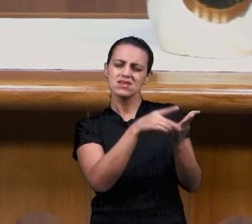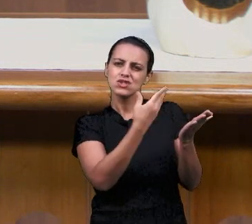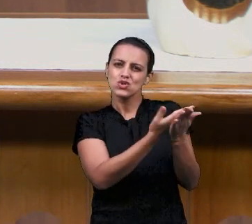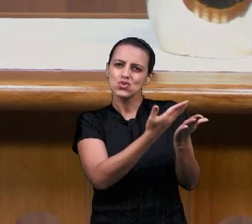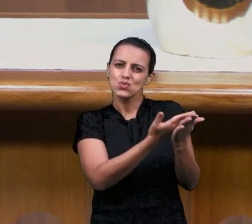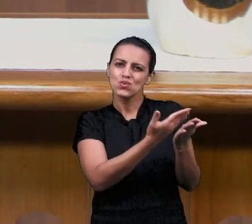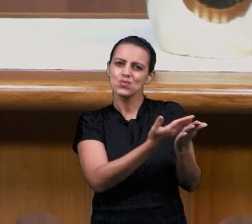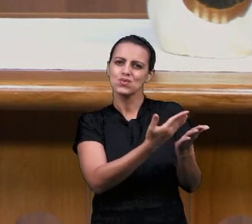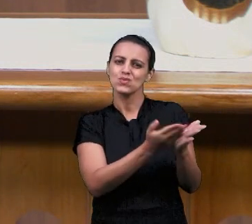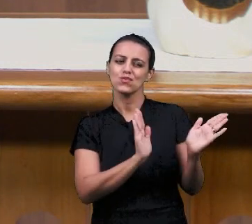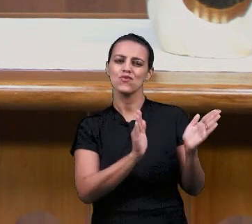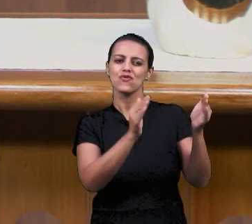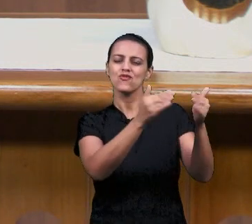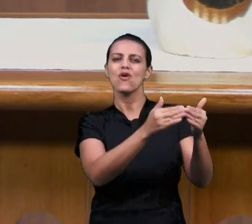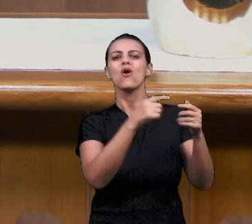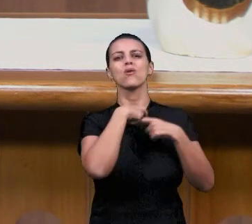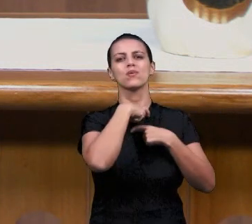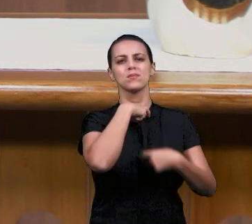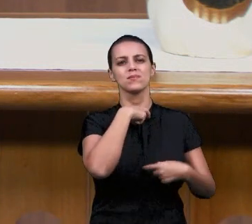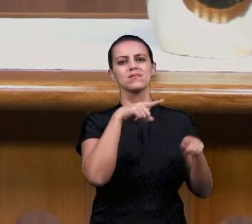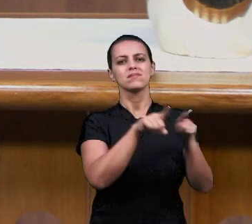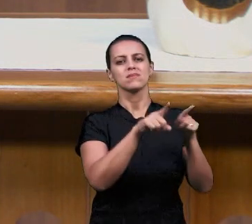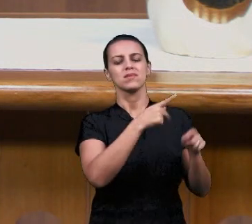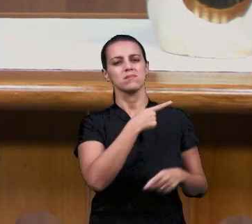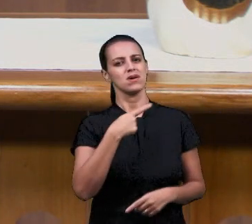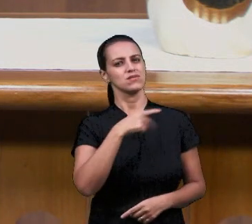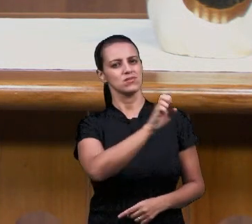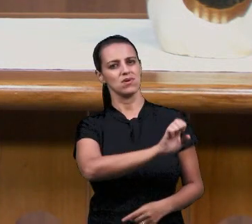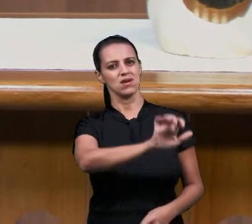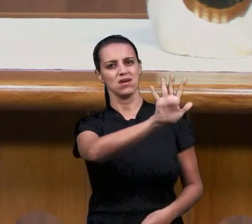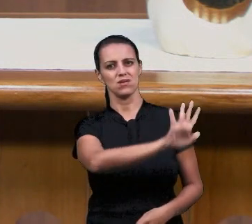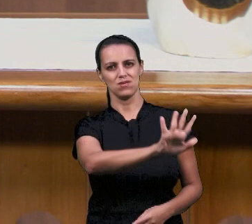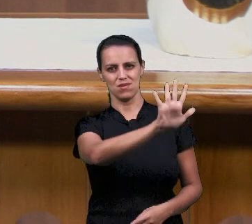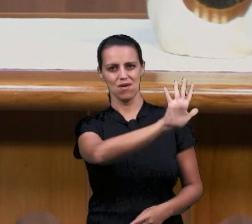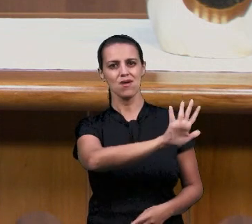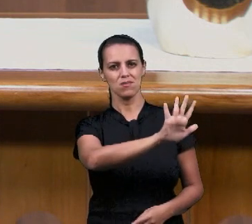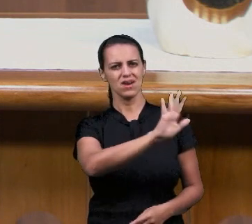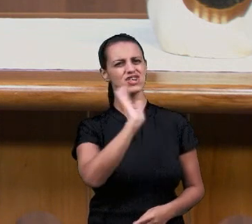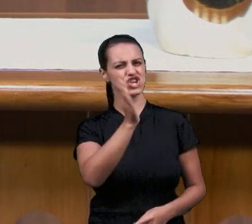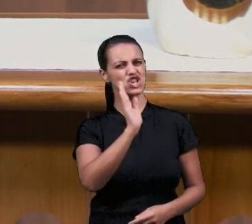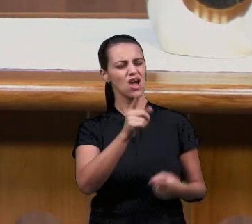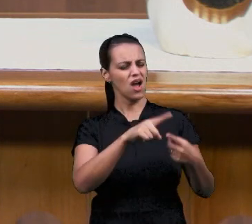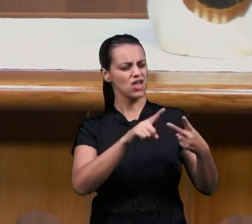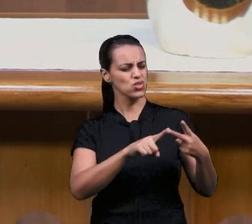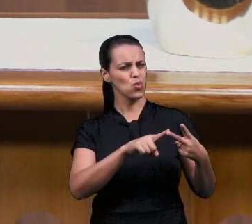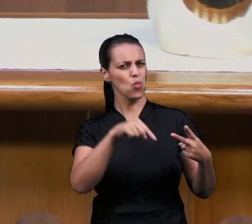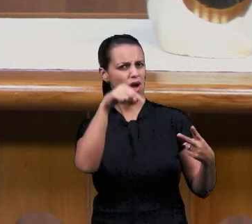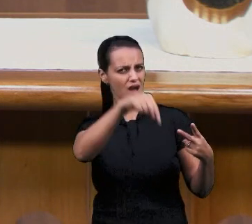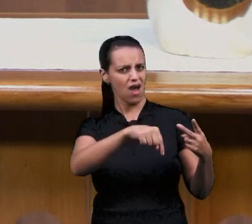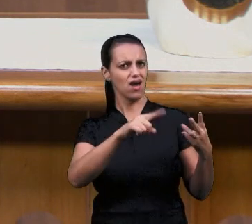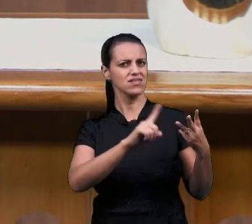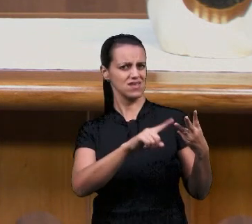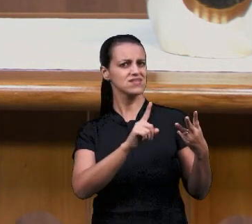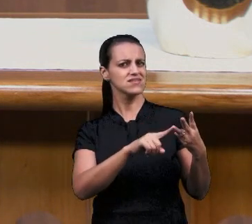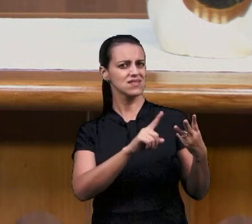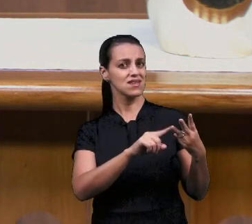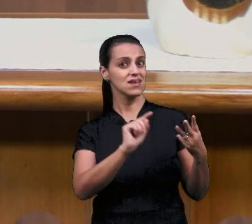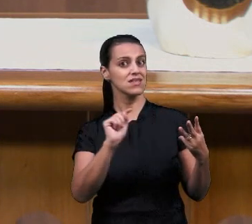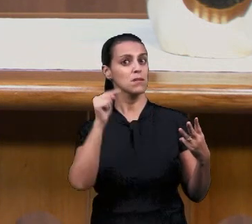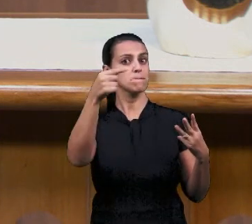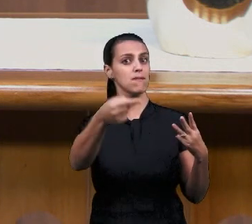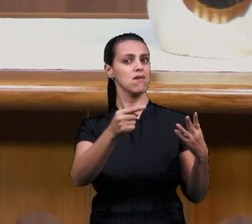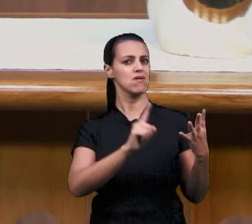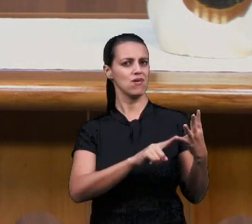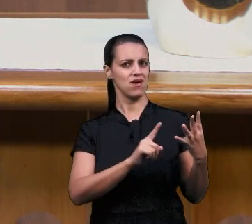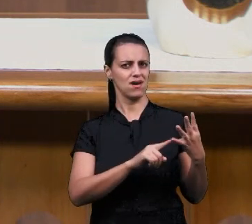transmis deux paroles aux églises en Europe. Maintenant, une 3e va être transmise. Une 4e va être apportée